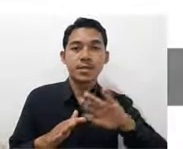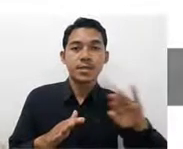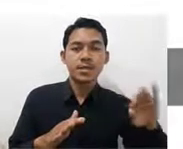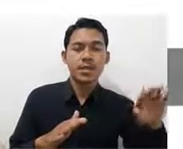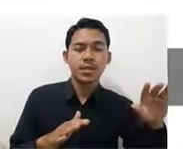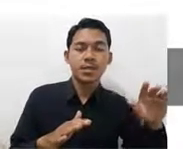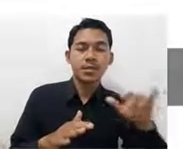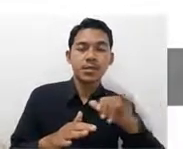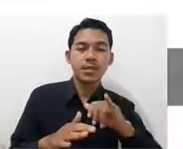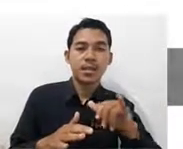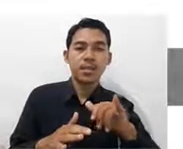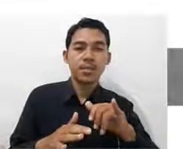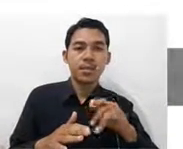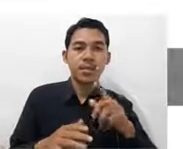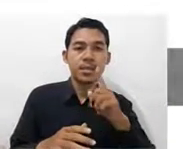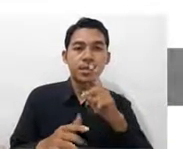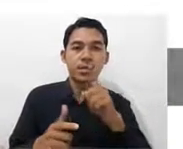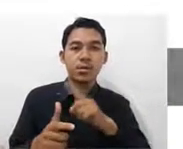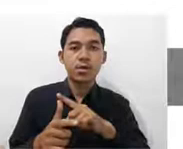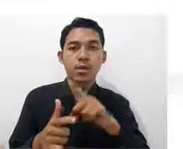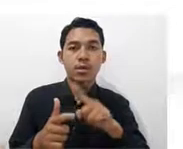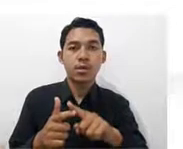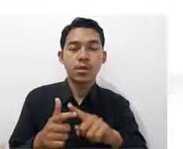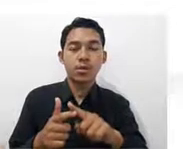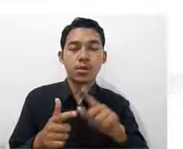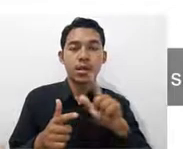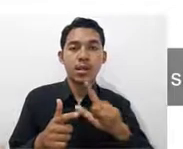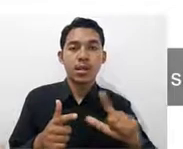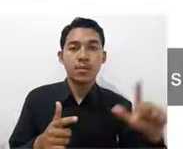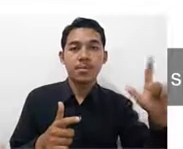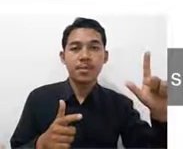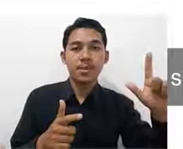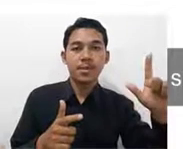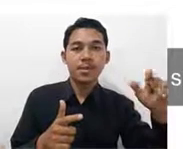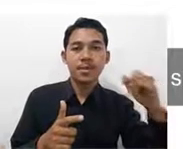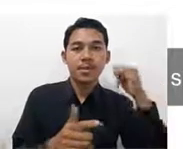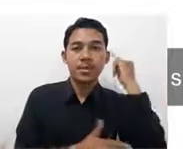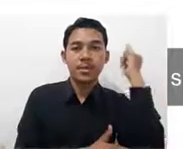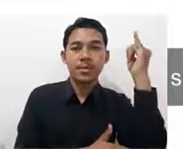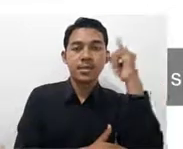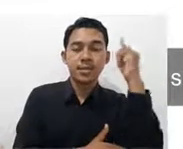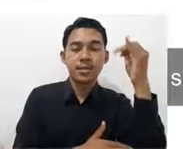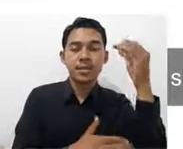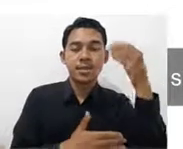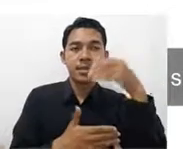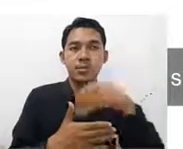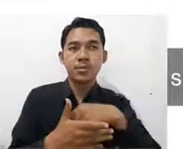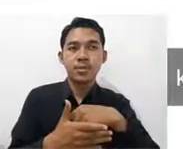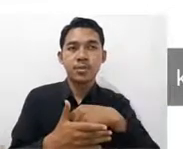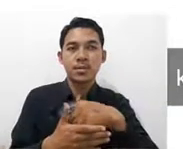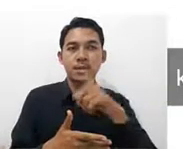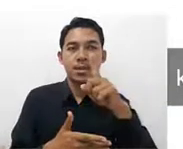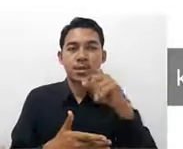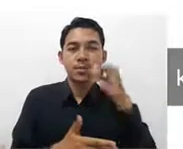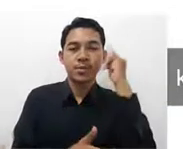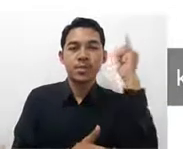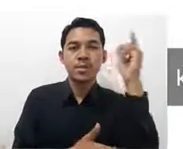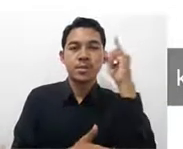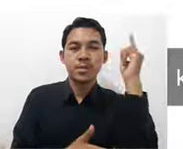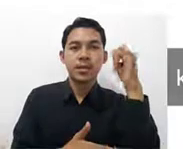logika kombinasi itu memiliki satu atau lebih sinyal input dan hanya memiliki satu sinyal output. Kemudian